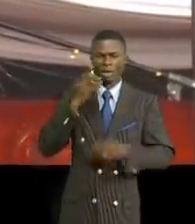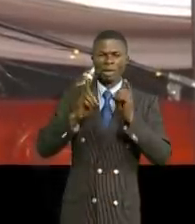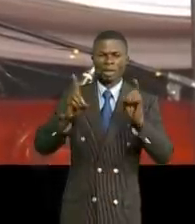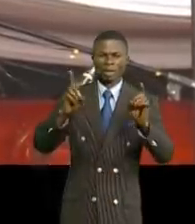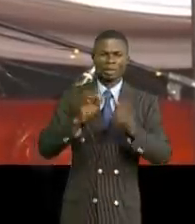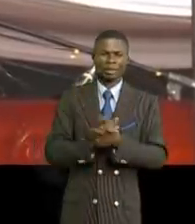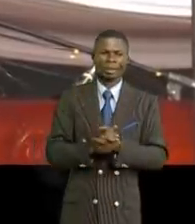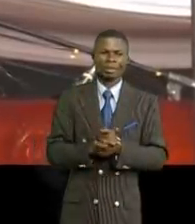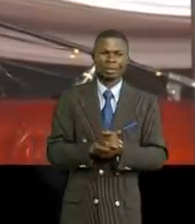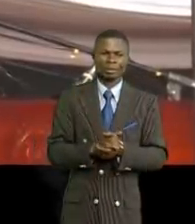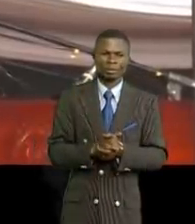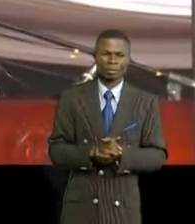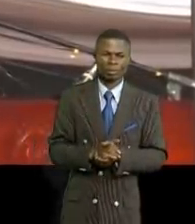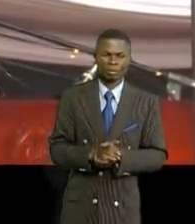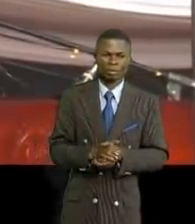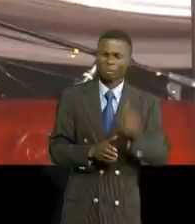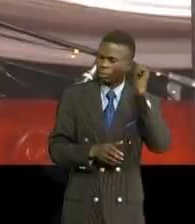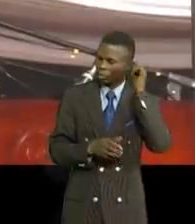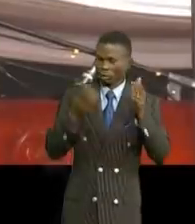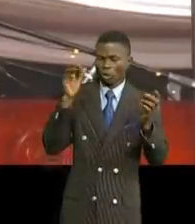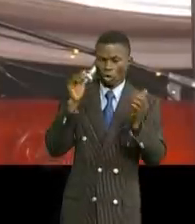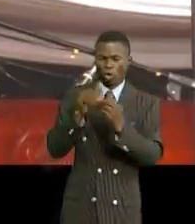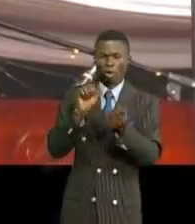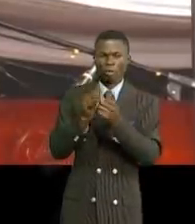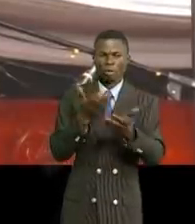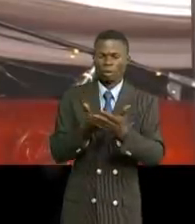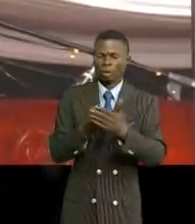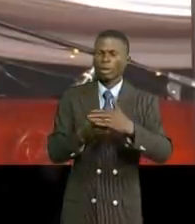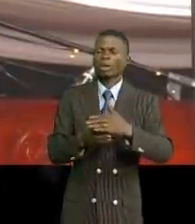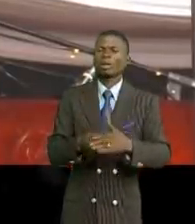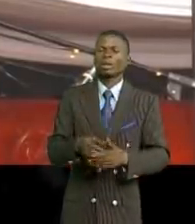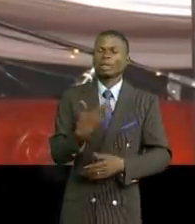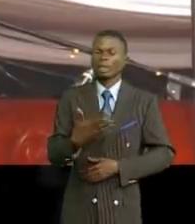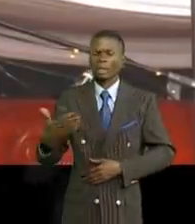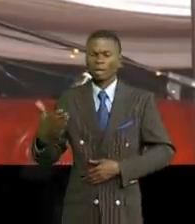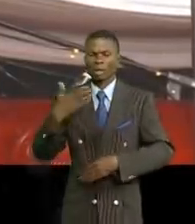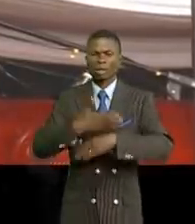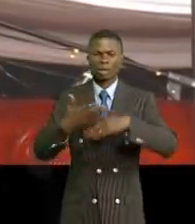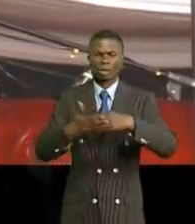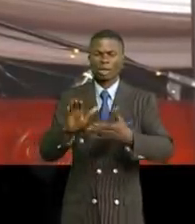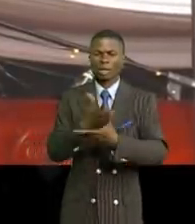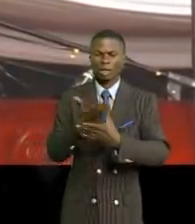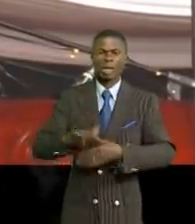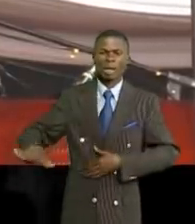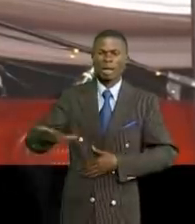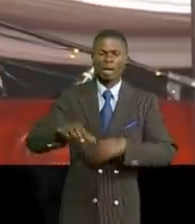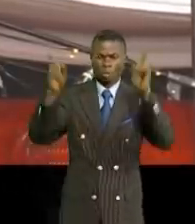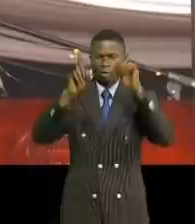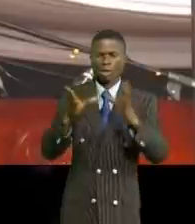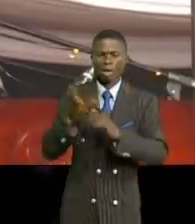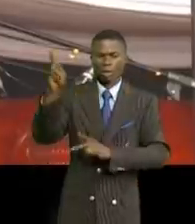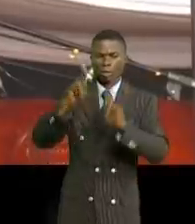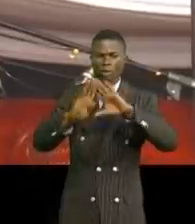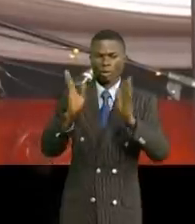les fonds ne fait convaincu constituent autant de rappels entre nous et a eu peur qu'un